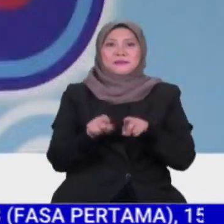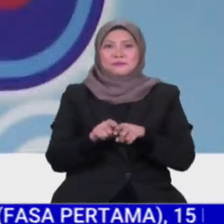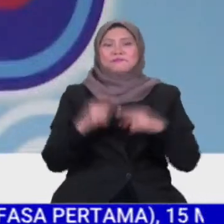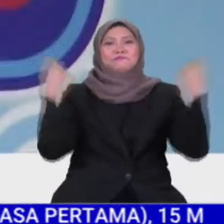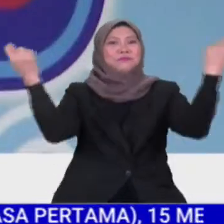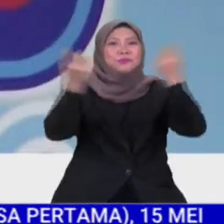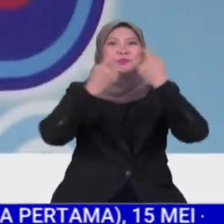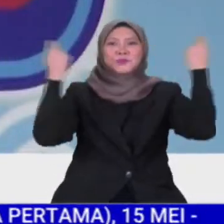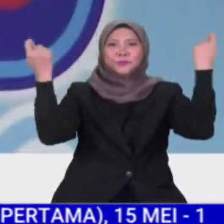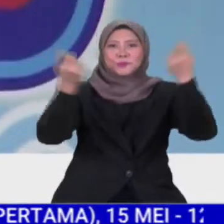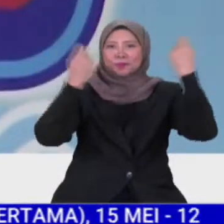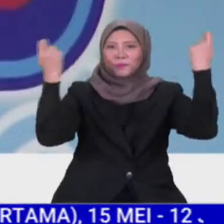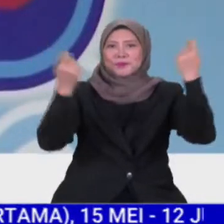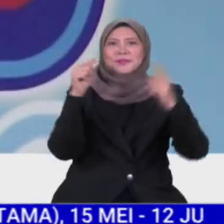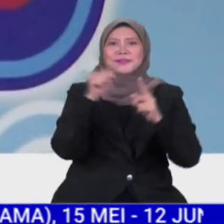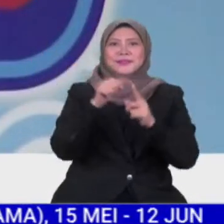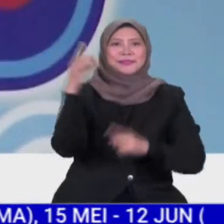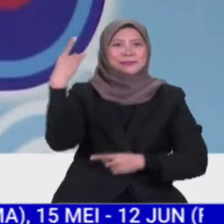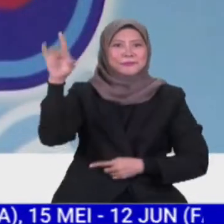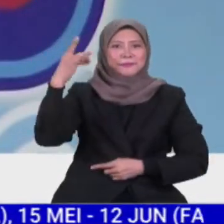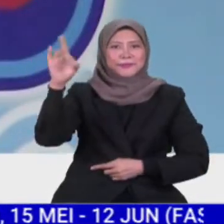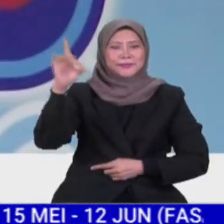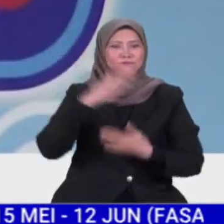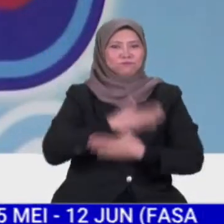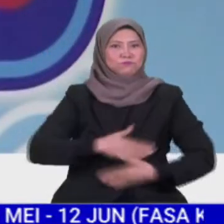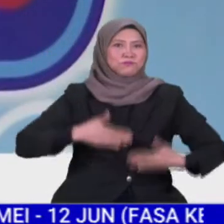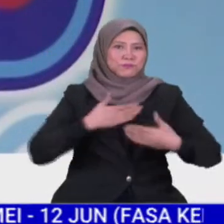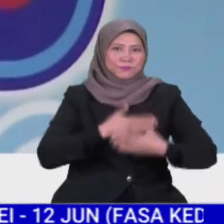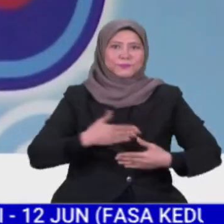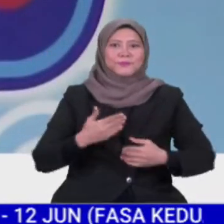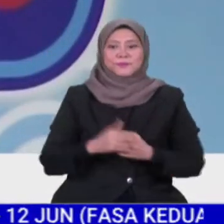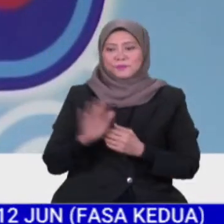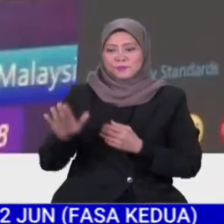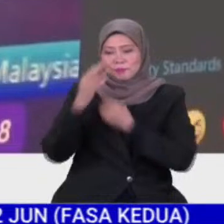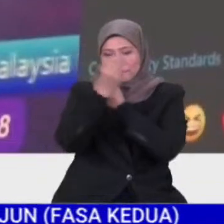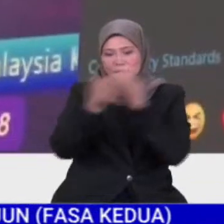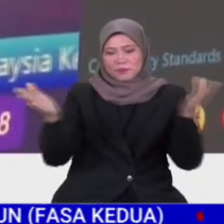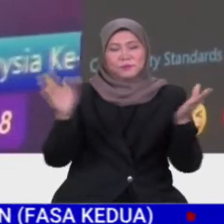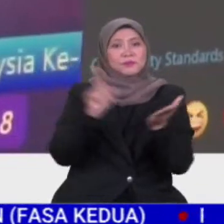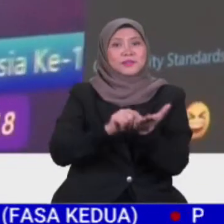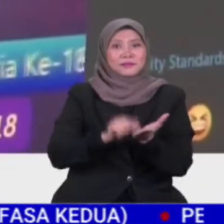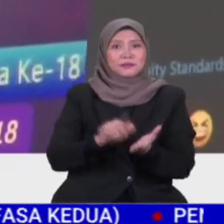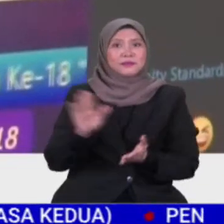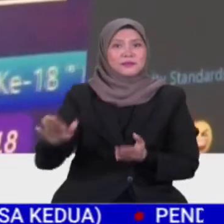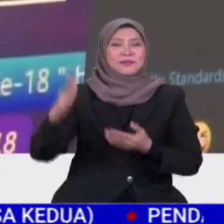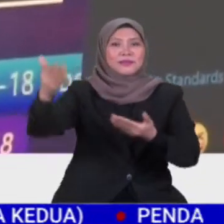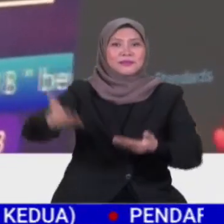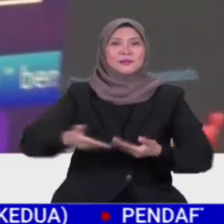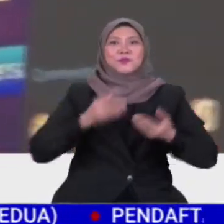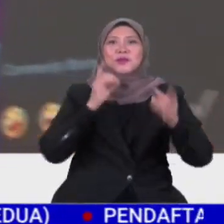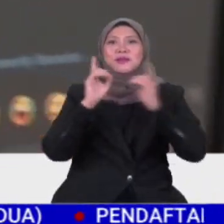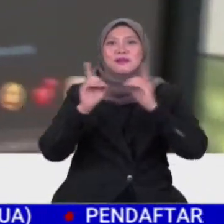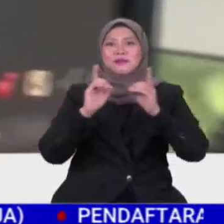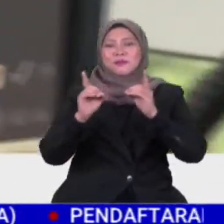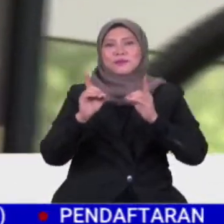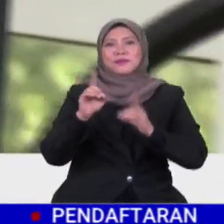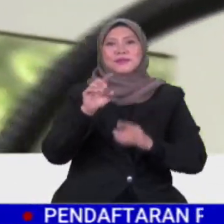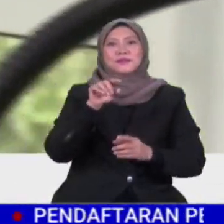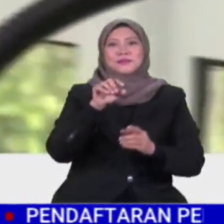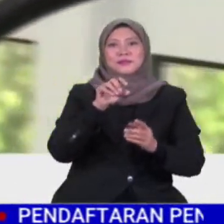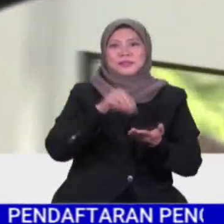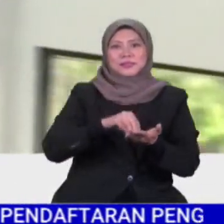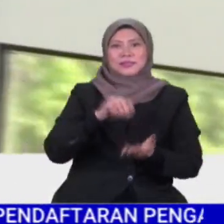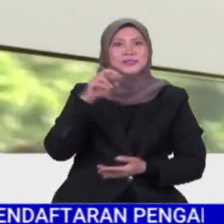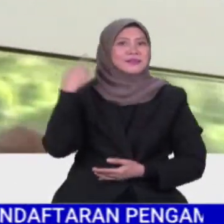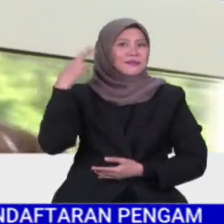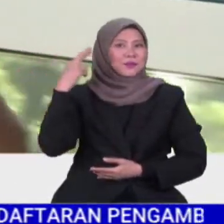acara sambutan hari ulang tahun yang ke-18 nanti. Beliau ditemui RTM selepas menjadi tetamu dalam segmen dialog di 4 di stesen